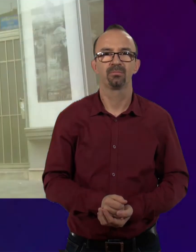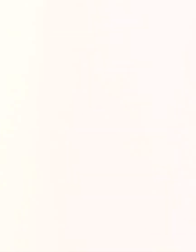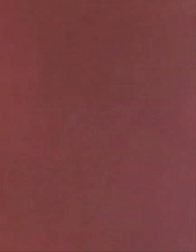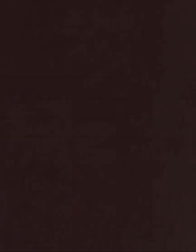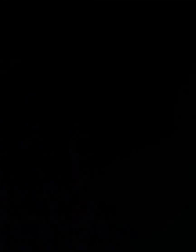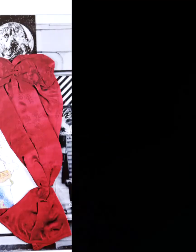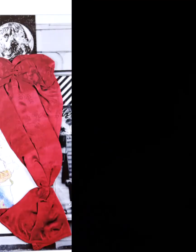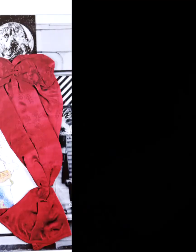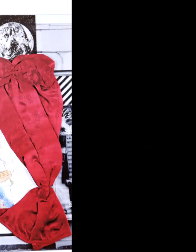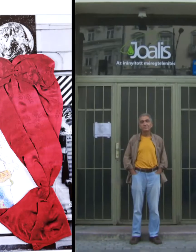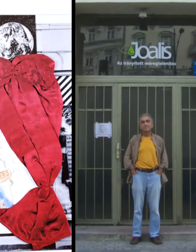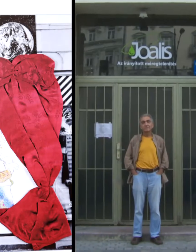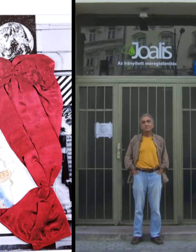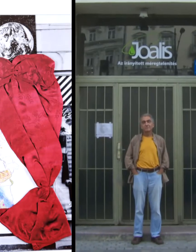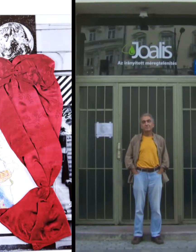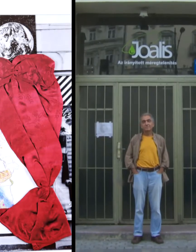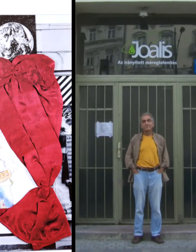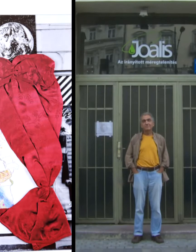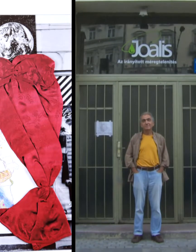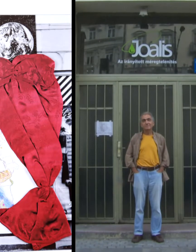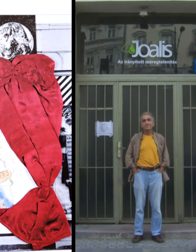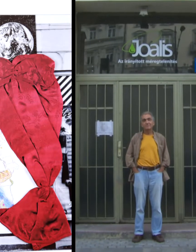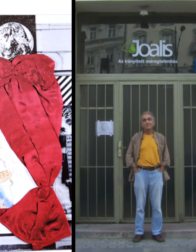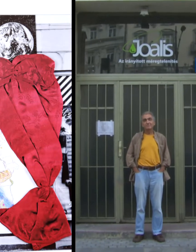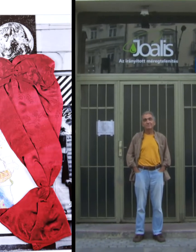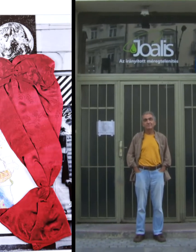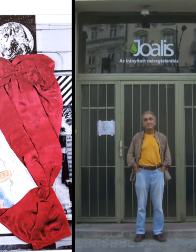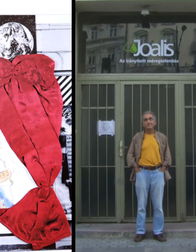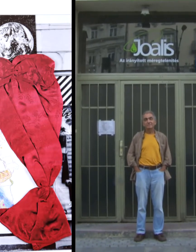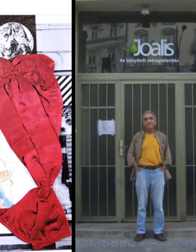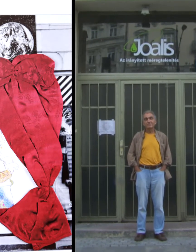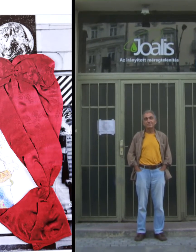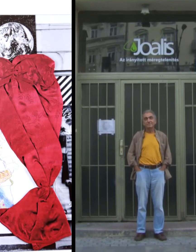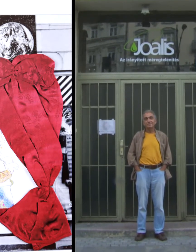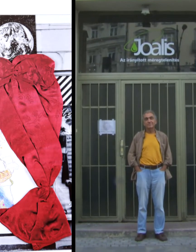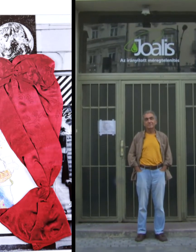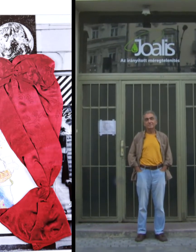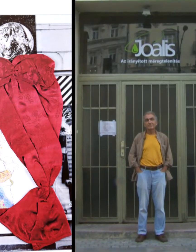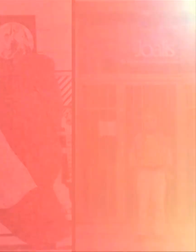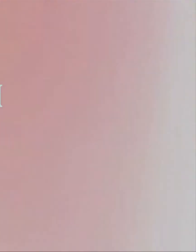Thank you.